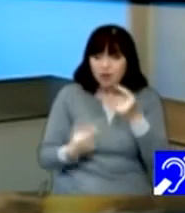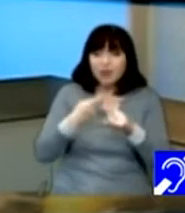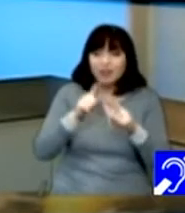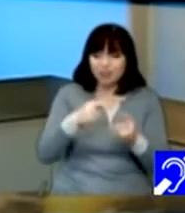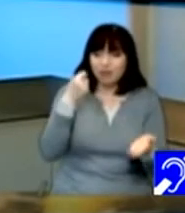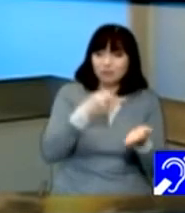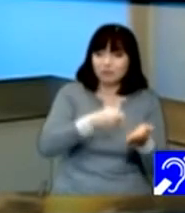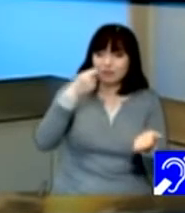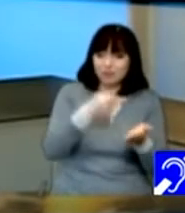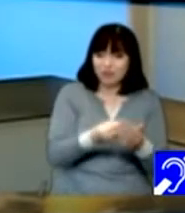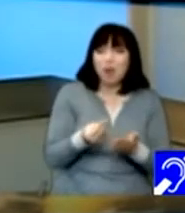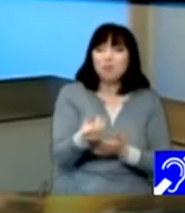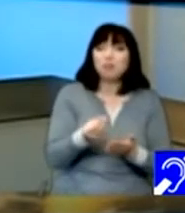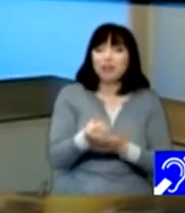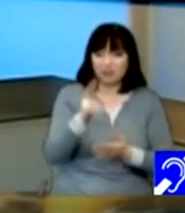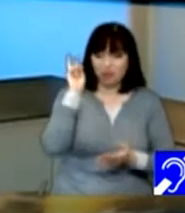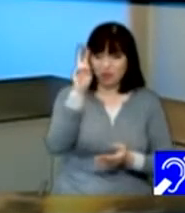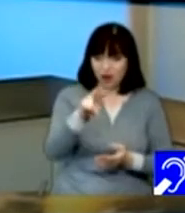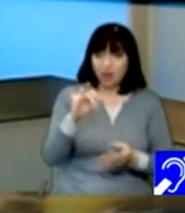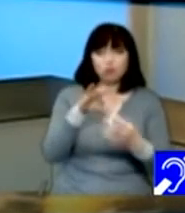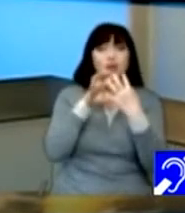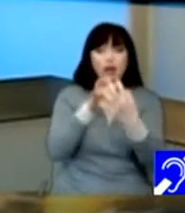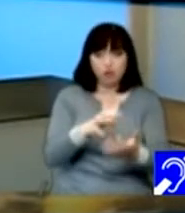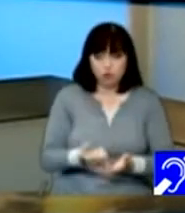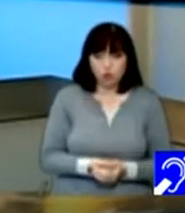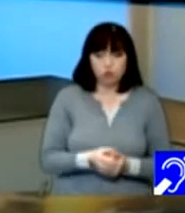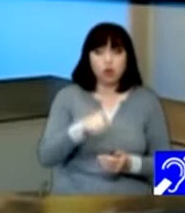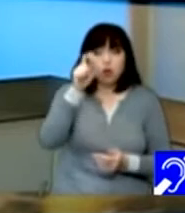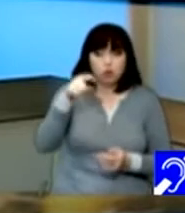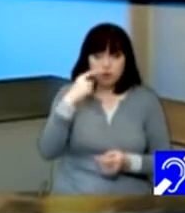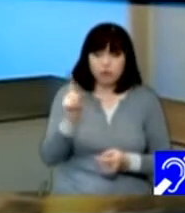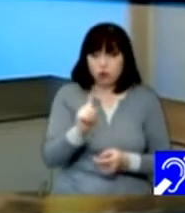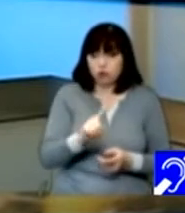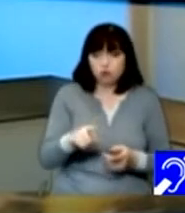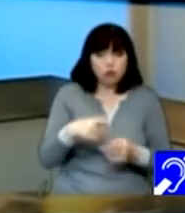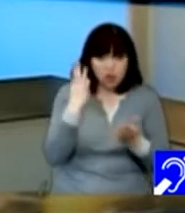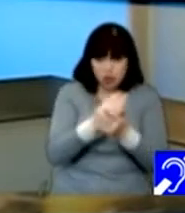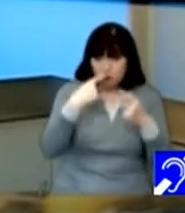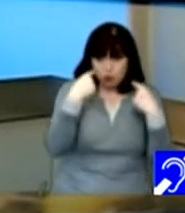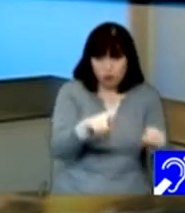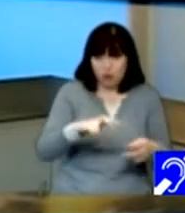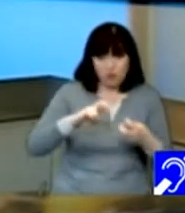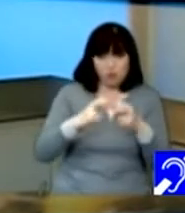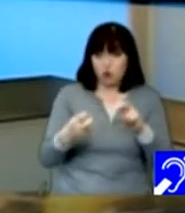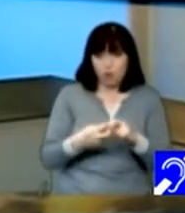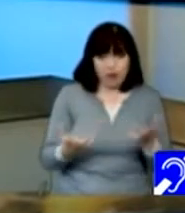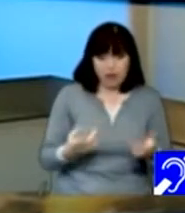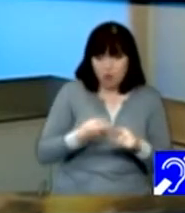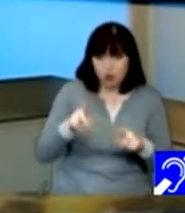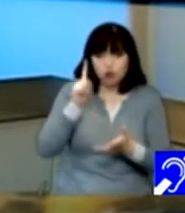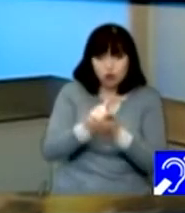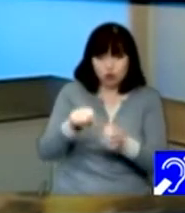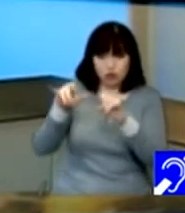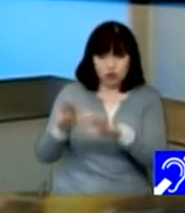sistemului electronic de plată în troleibuze și autobuze. Oamenii spun însă că sunt probleme mult mai importante ce trebuie